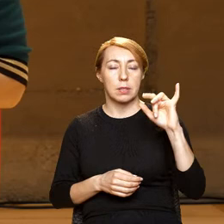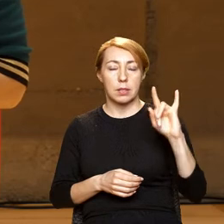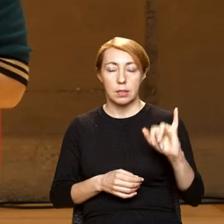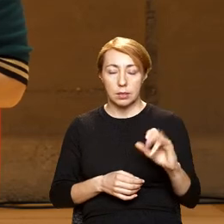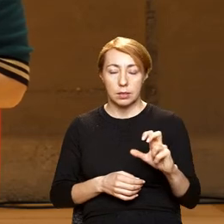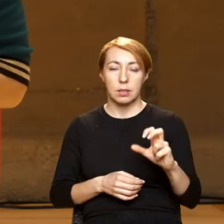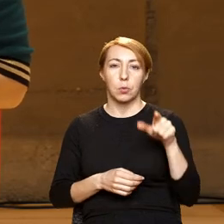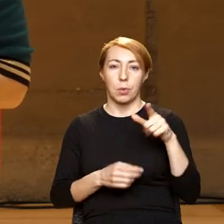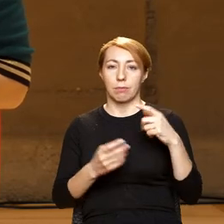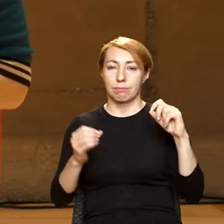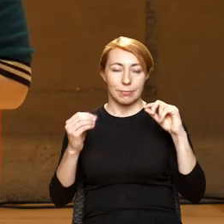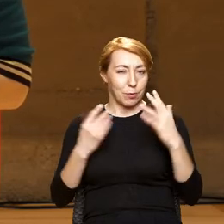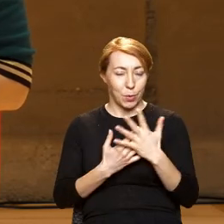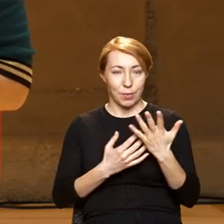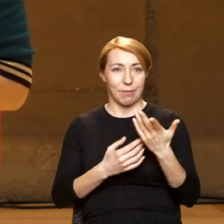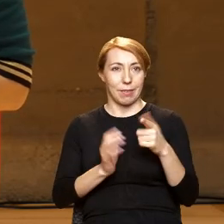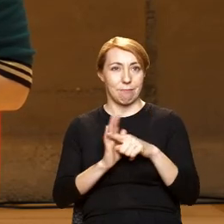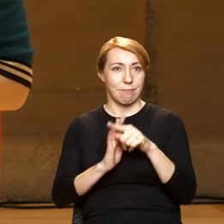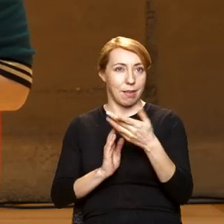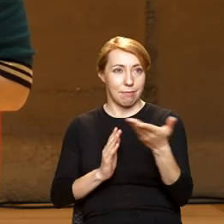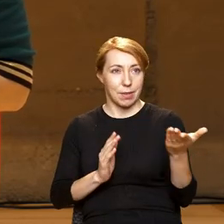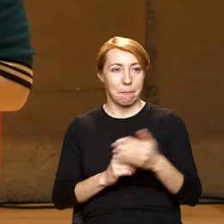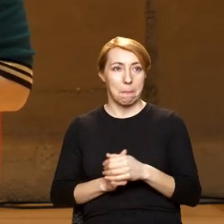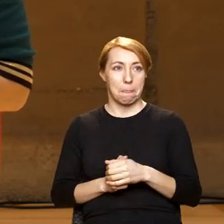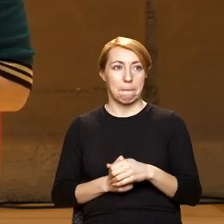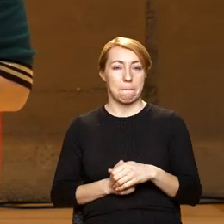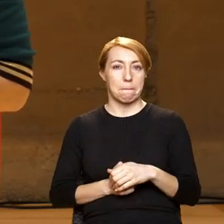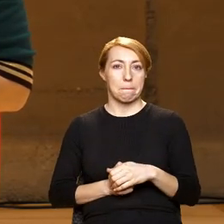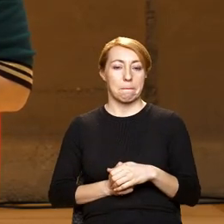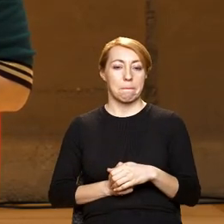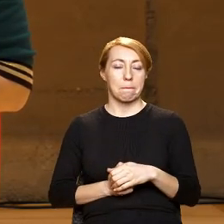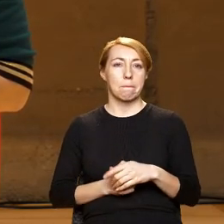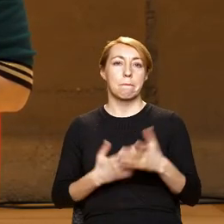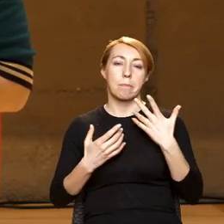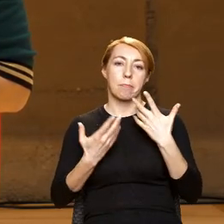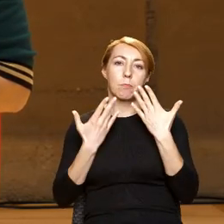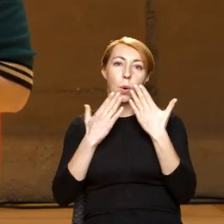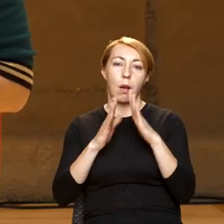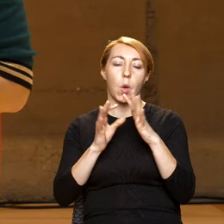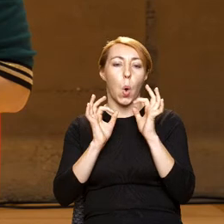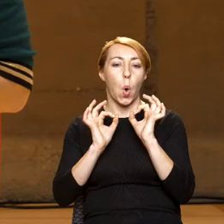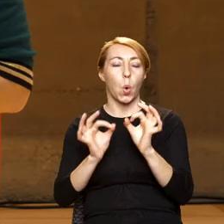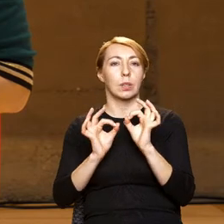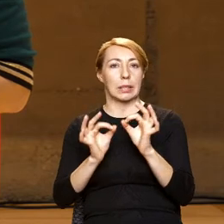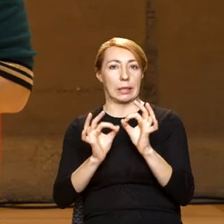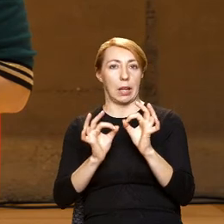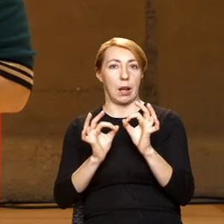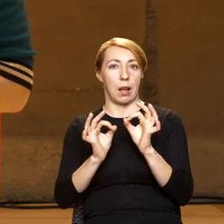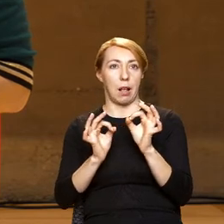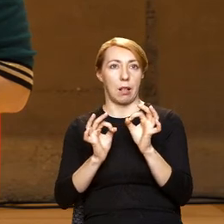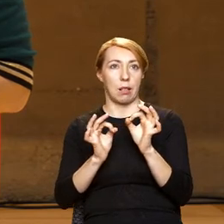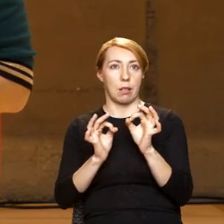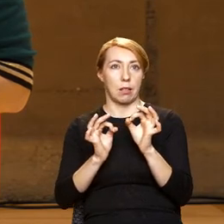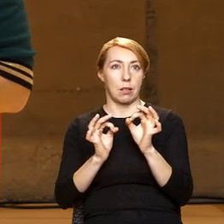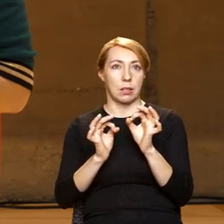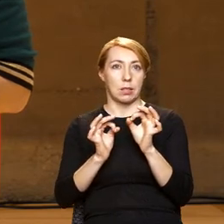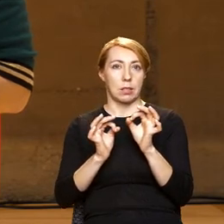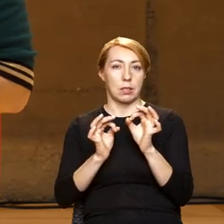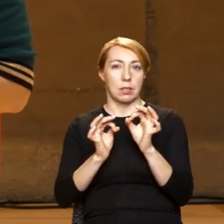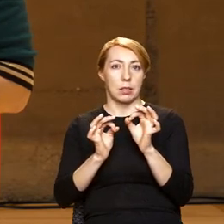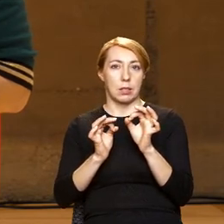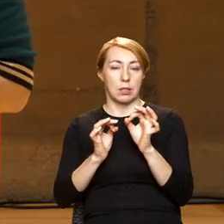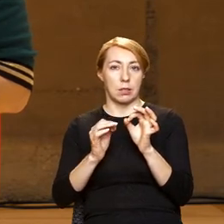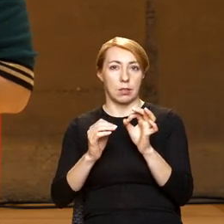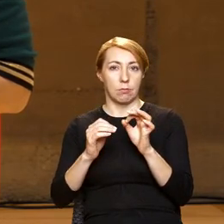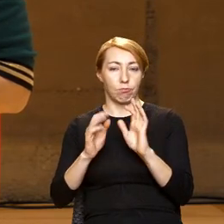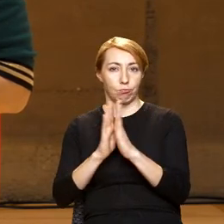dla Państwa. Chcielibyśmy pokazać oryginał, źródło tego